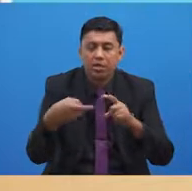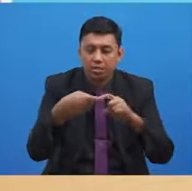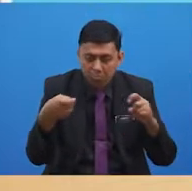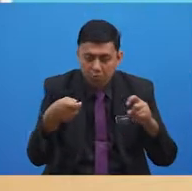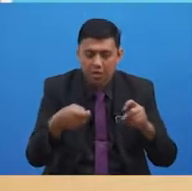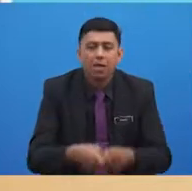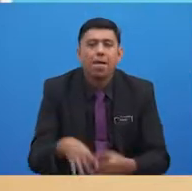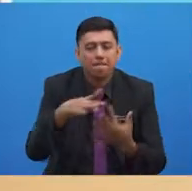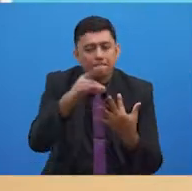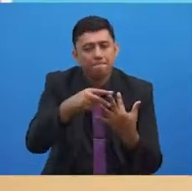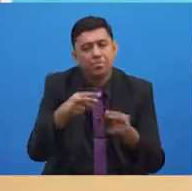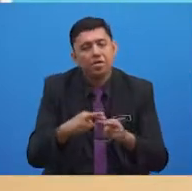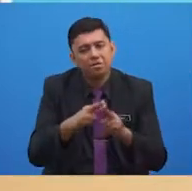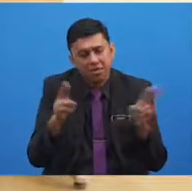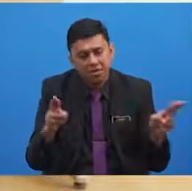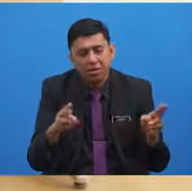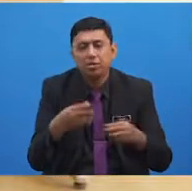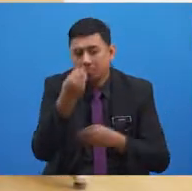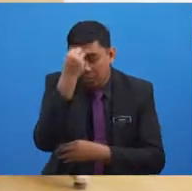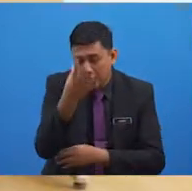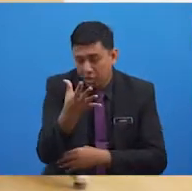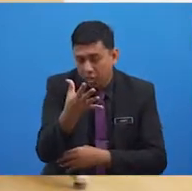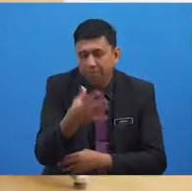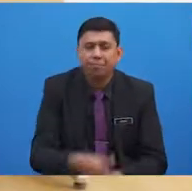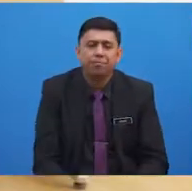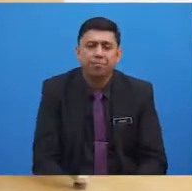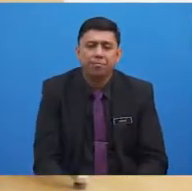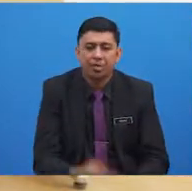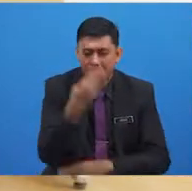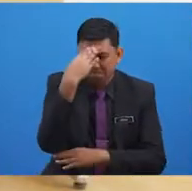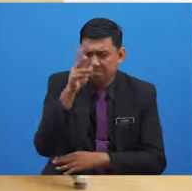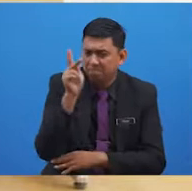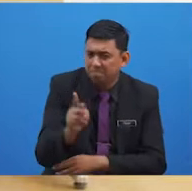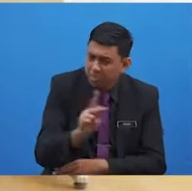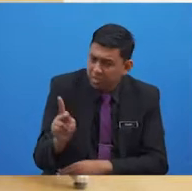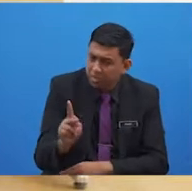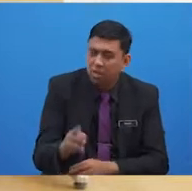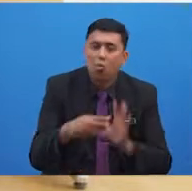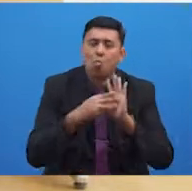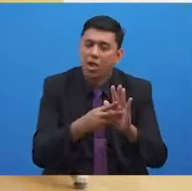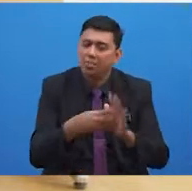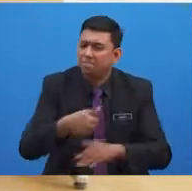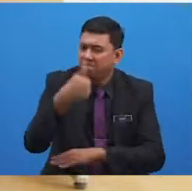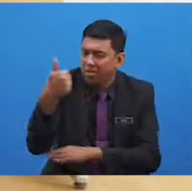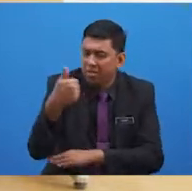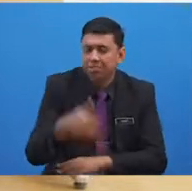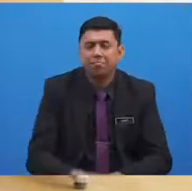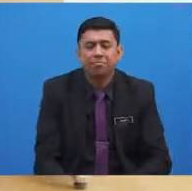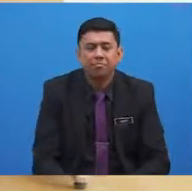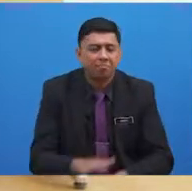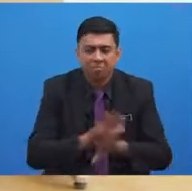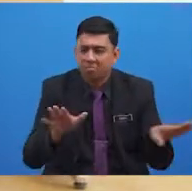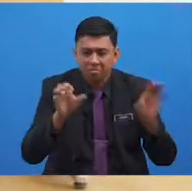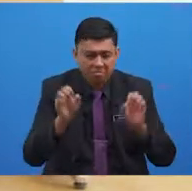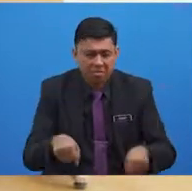keputusan pilihan raya diumumkan. Hal ini bagi memastikan calon yang menang pilihan raya